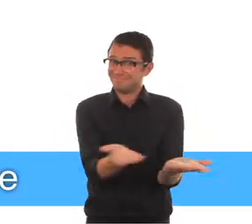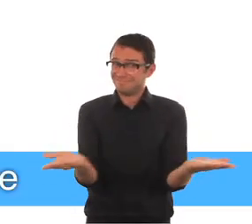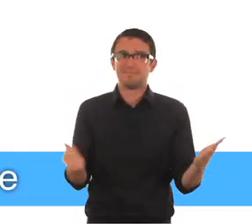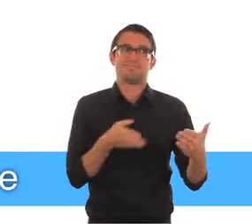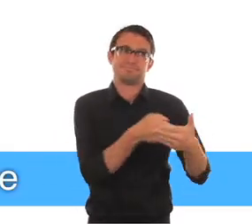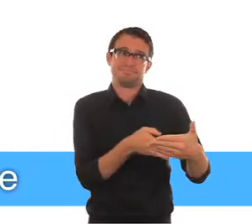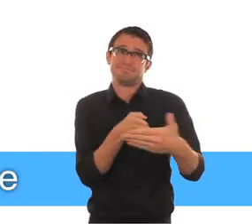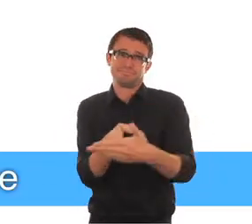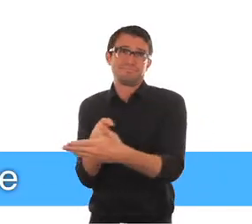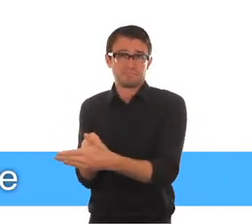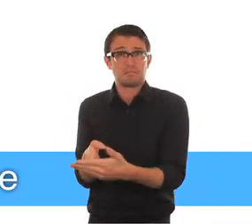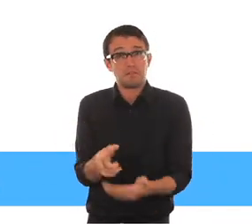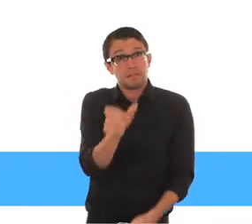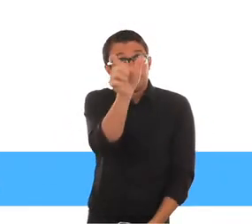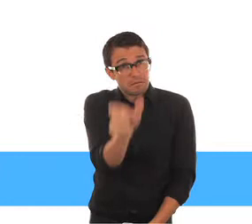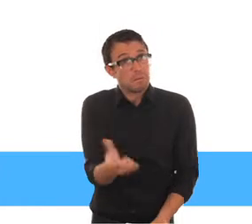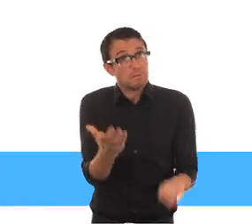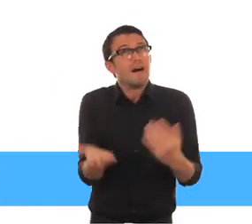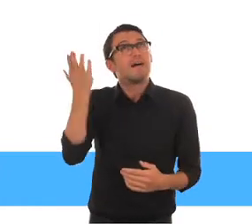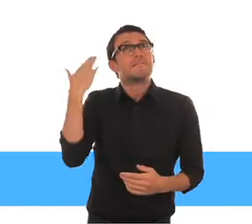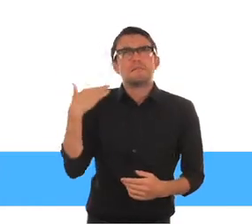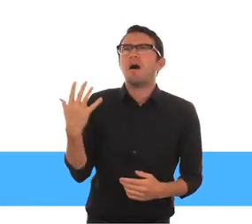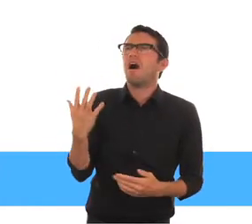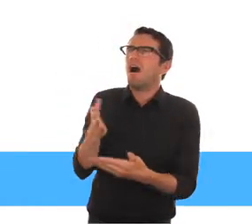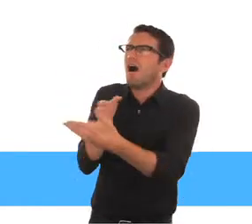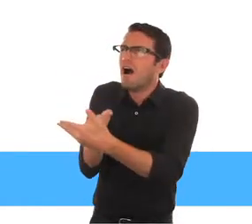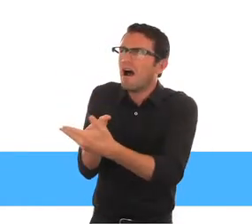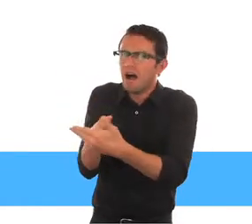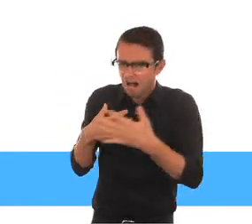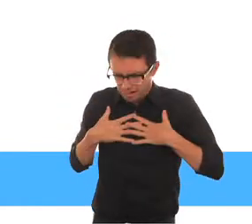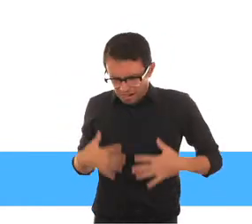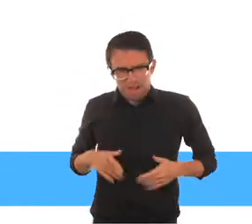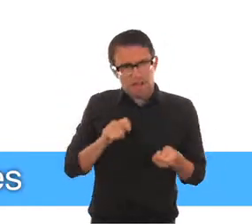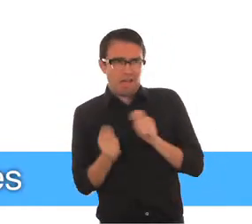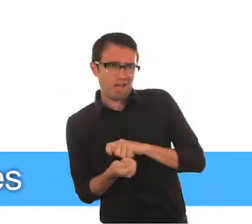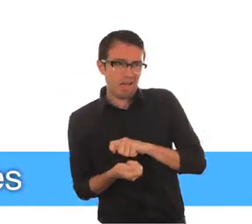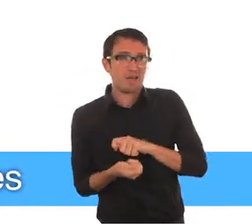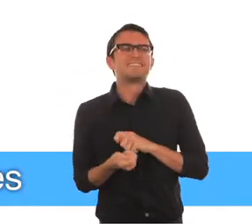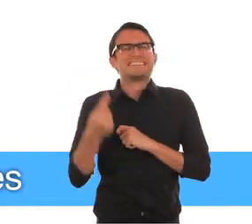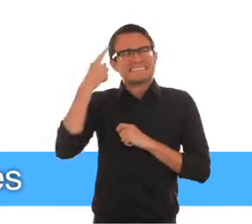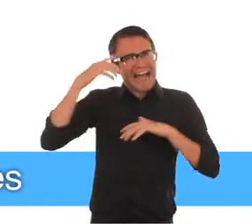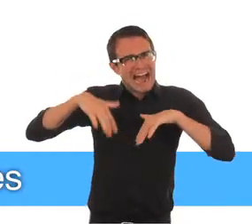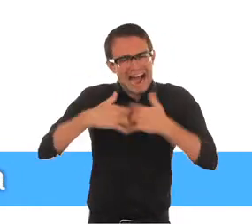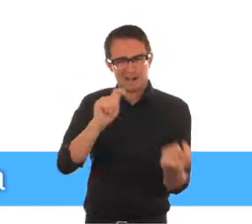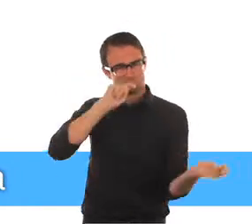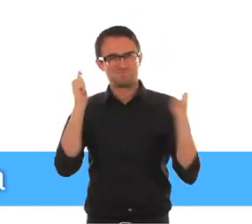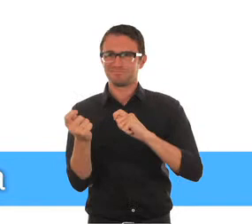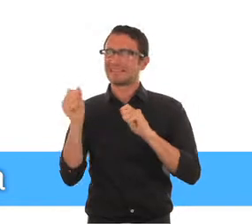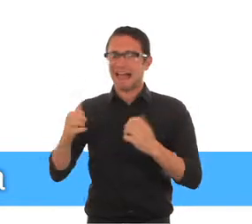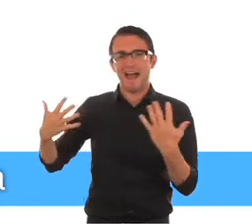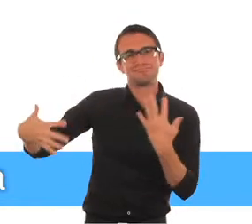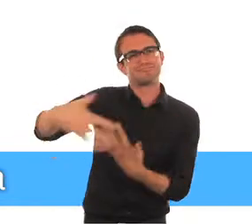Je suis sûre que vous vous êtes vous-même trouvé dans une position incapacitante à un moment de votre vie. Nous devons trouver des moyens efficaces de créer